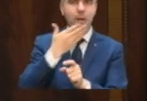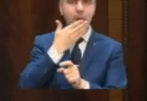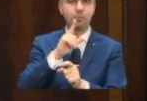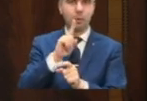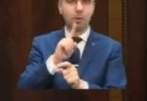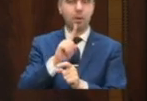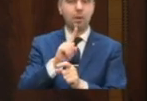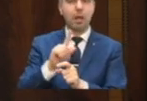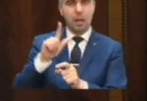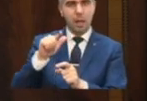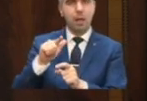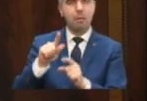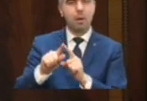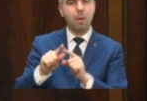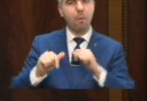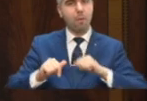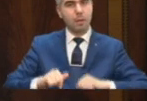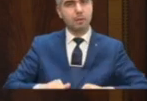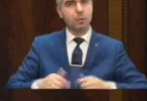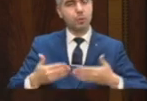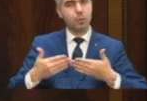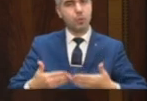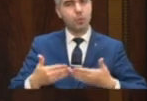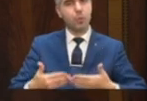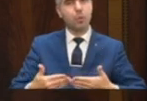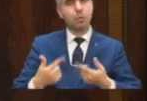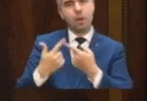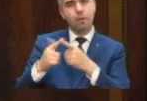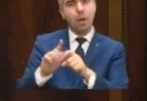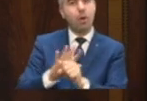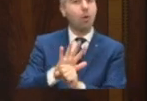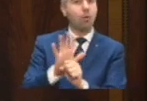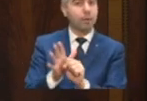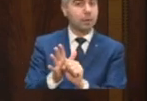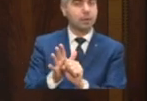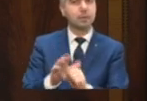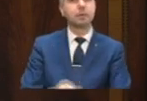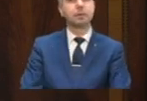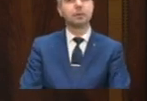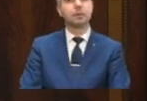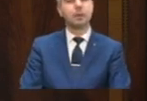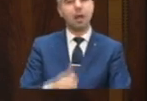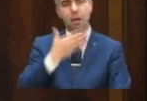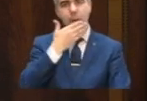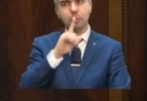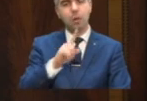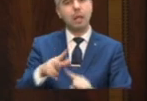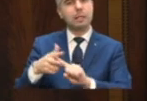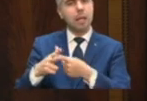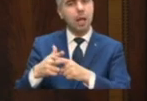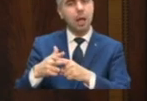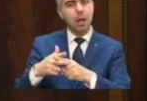واحد الاطار، لانه اليوم السيد الوزير كنعرفوا على انه بلدنا جازت في هذا الشيء ديال كوفيد، ولكن كاين الحمد لله الصناعه الوطنيه